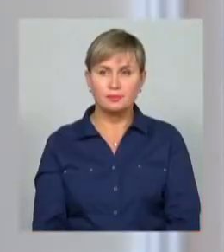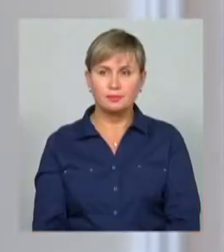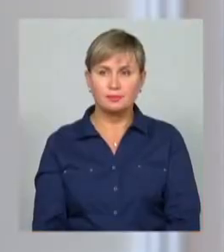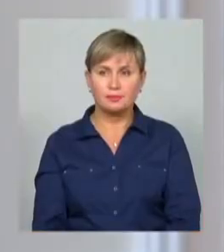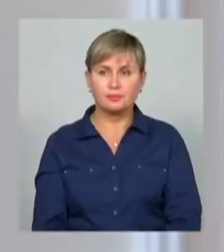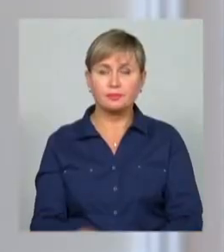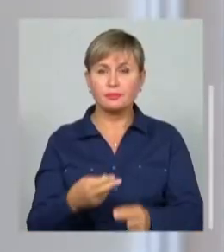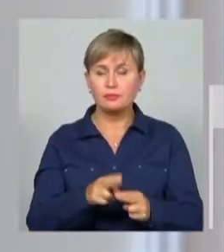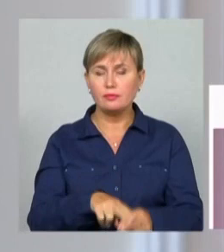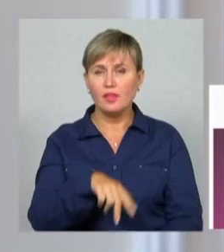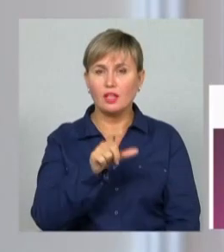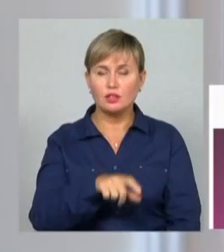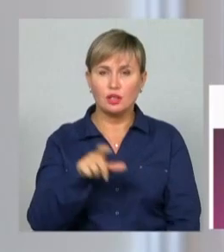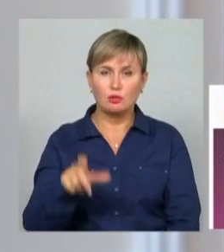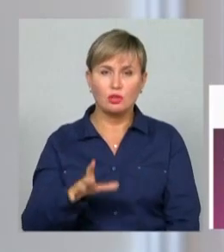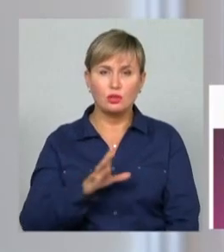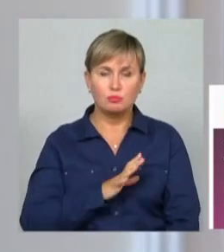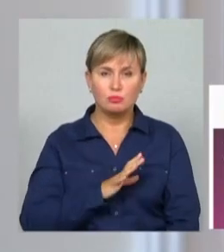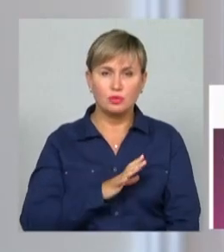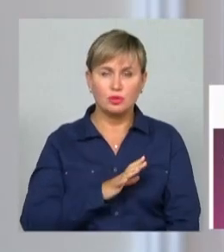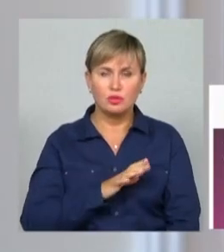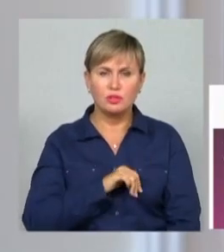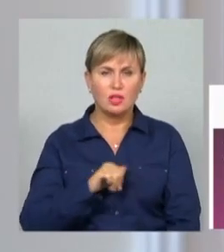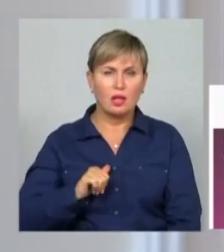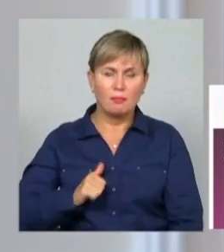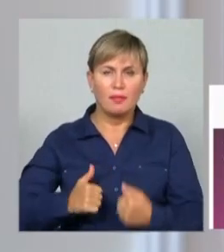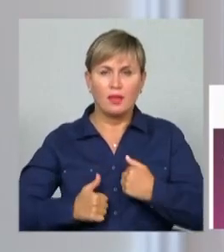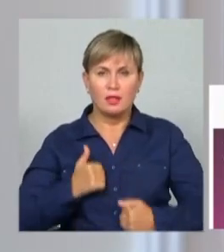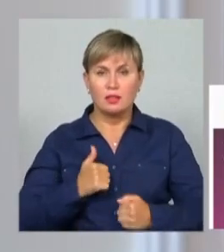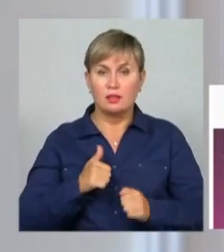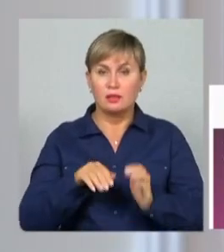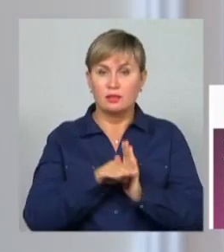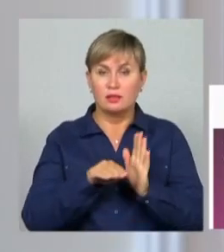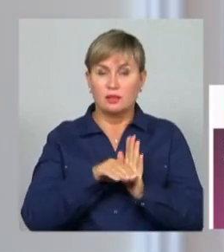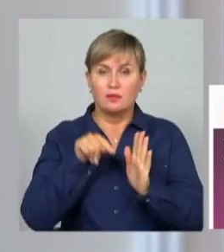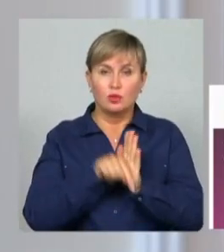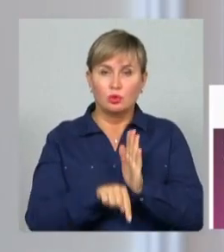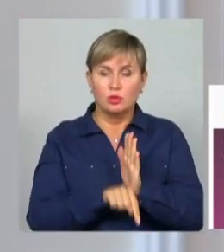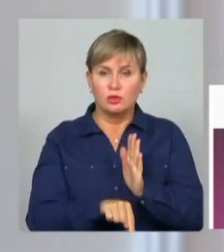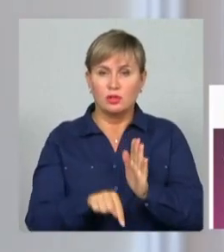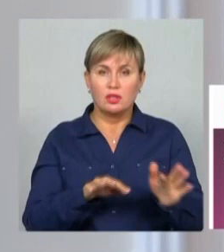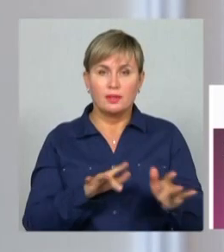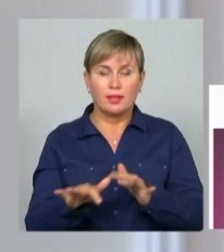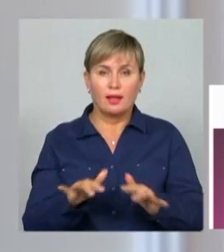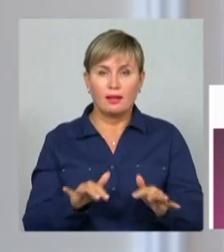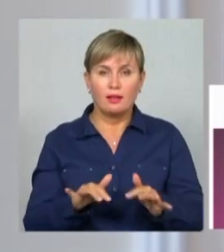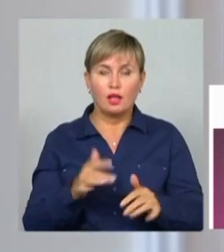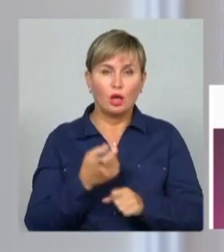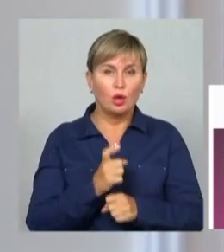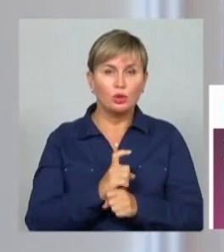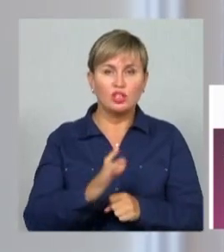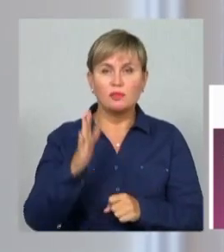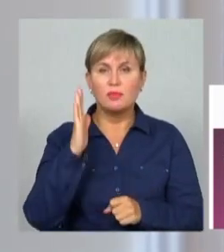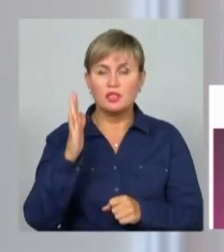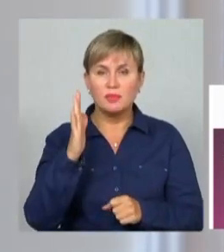Это сотрудники были одними из самых достойных в системе органов внутренних дел. Очень